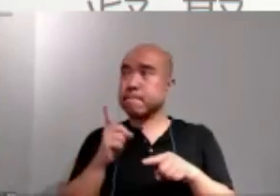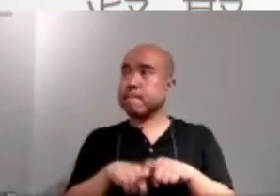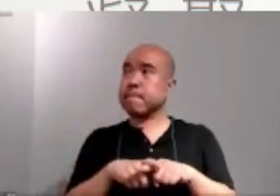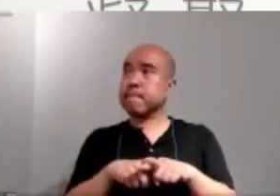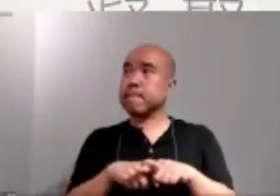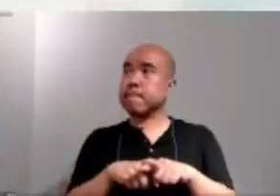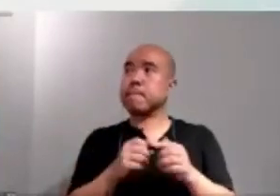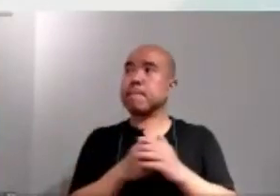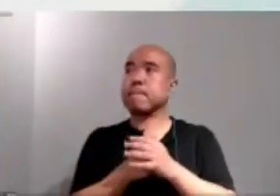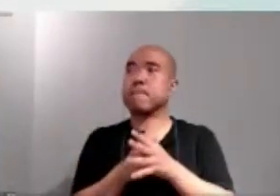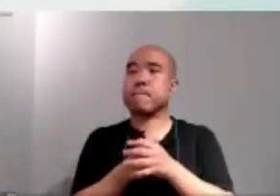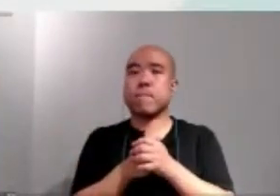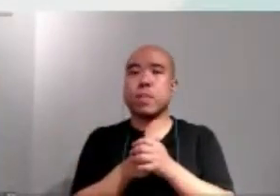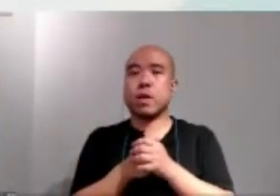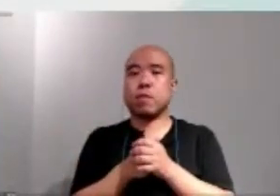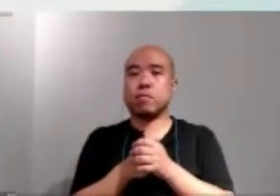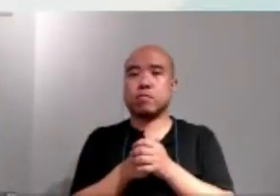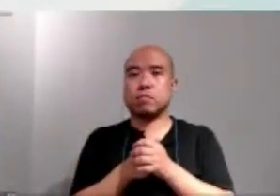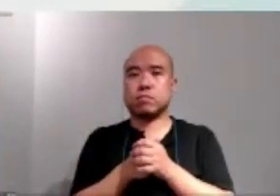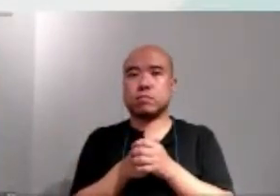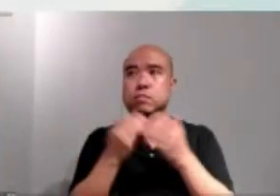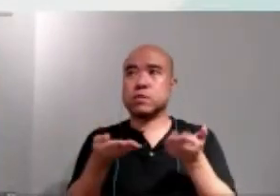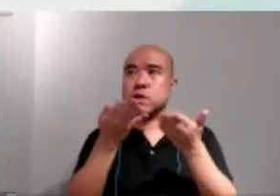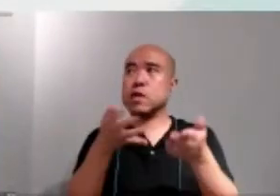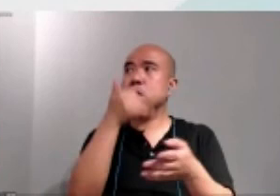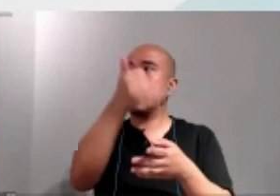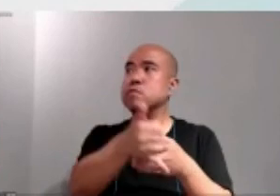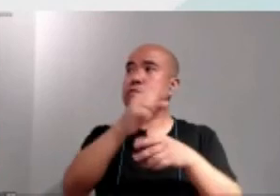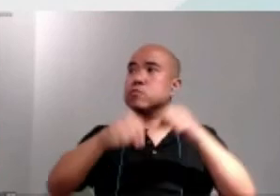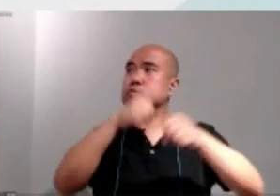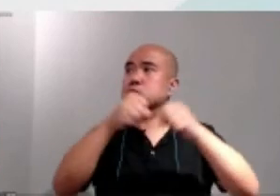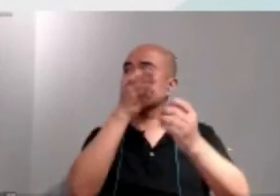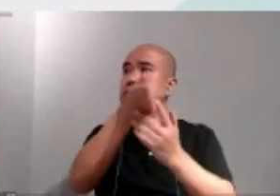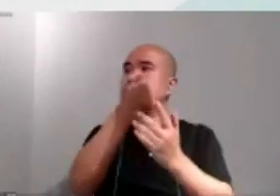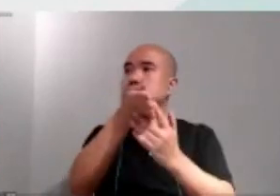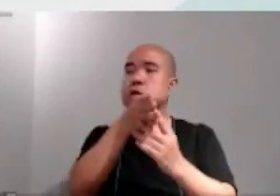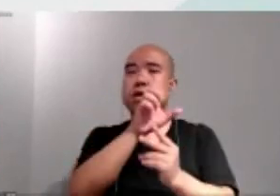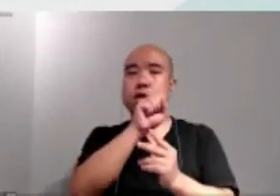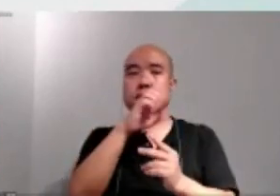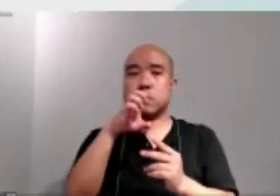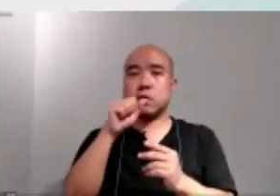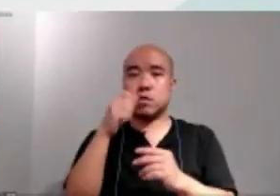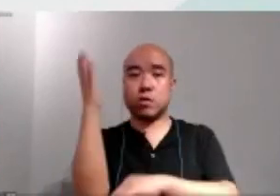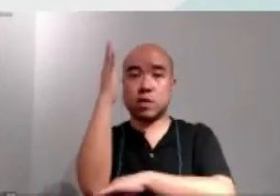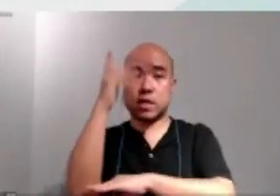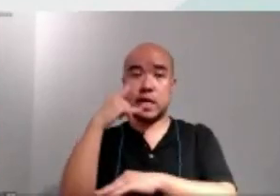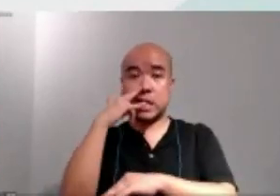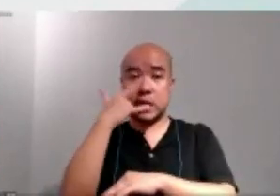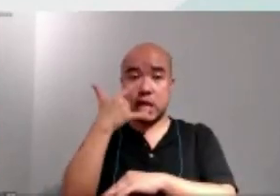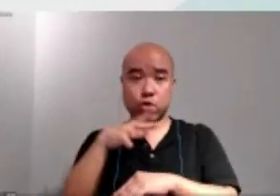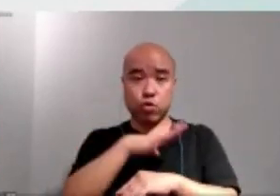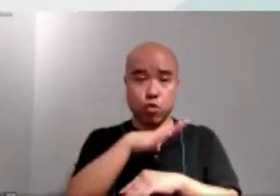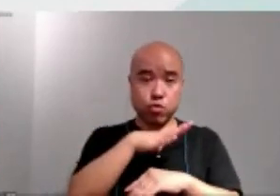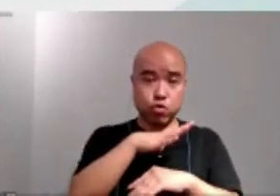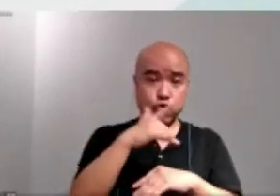眾啊，你哋而家咧就可以一齊參與 take action 啊！今年嘅 SES 嘅主題咧就係新常態凝聚